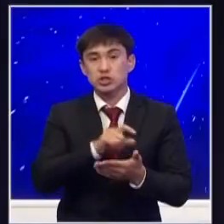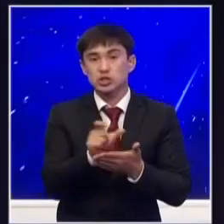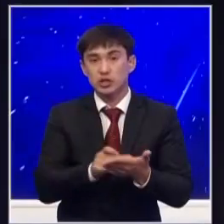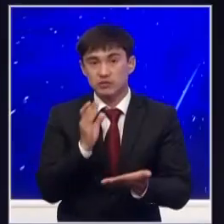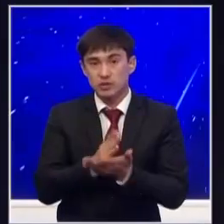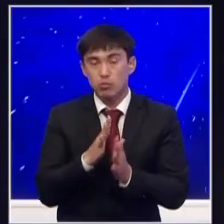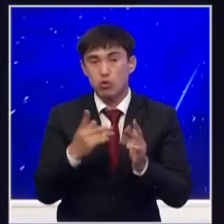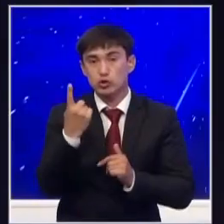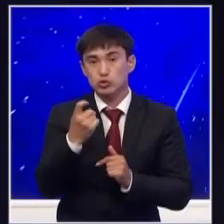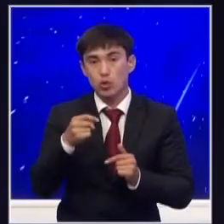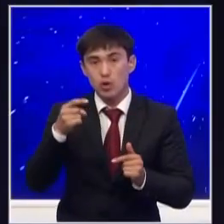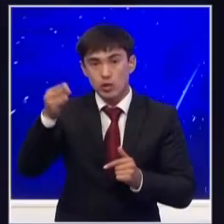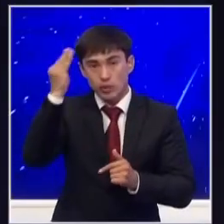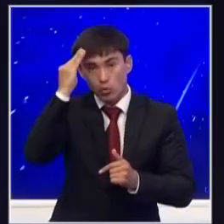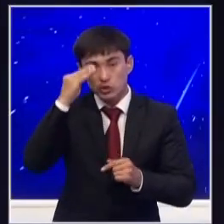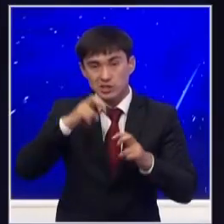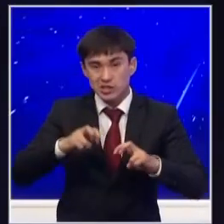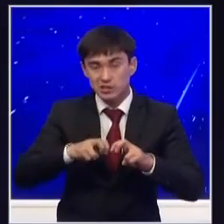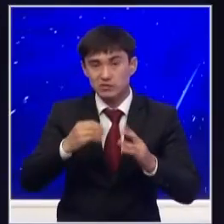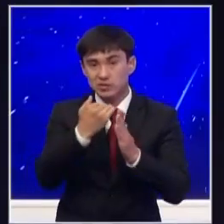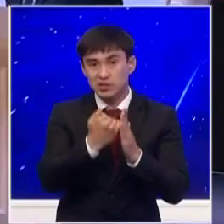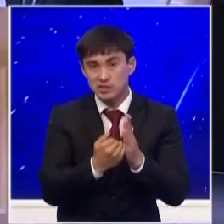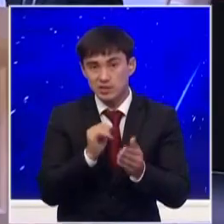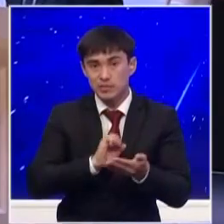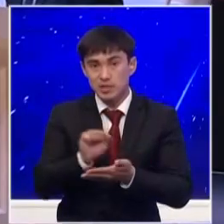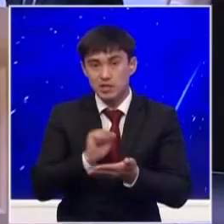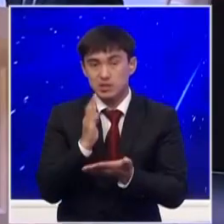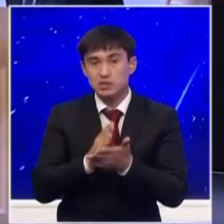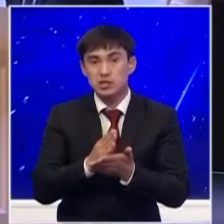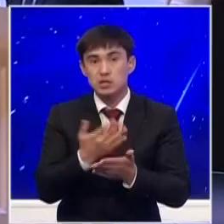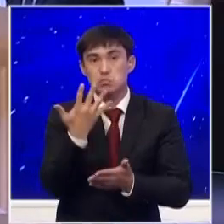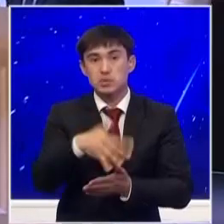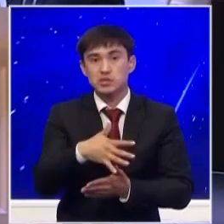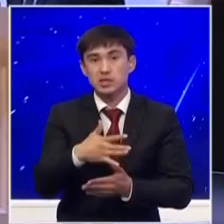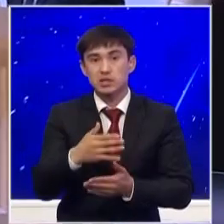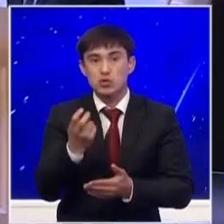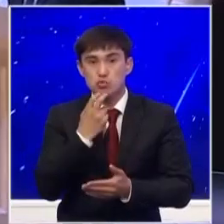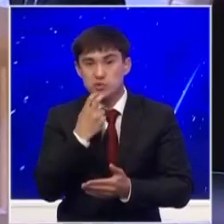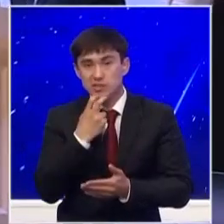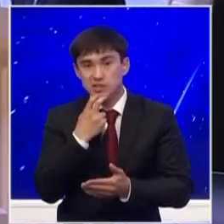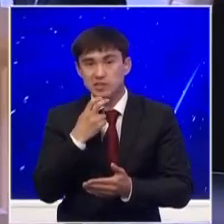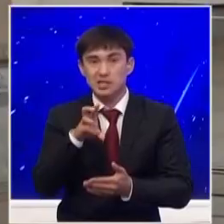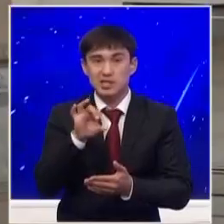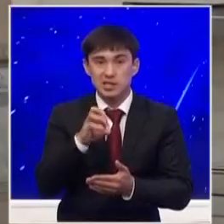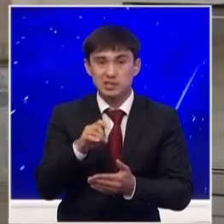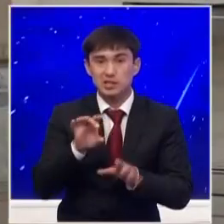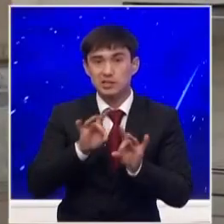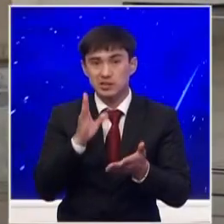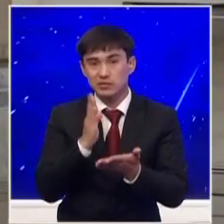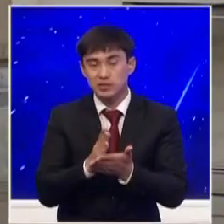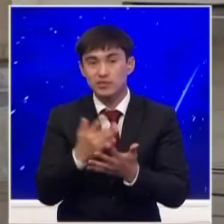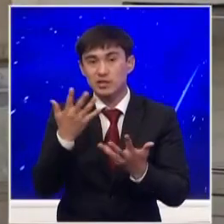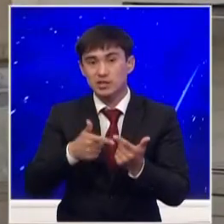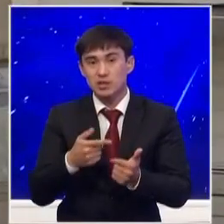более 100 научно-исследовательских статей и около 50 юмористических и сатирических рассказов. Среди вышеназванных произведений